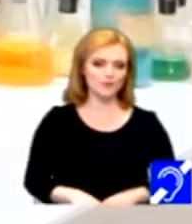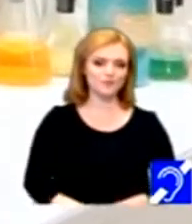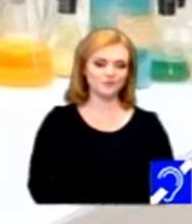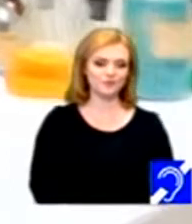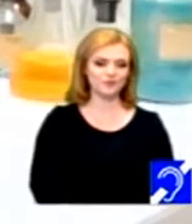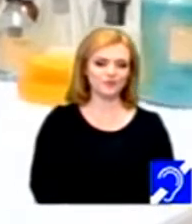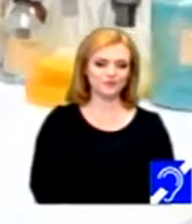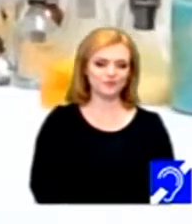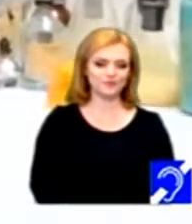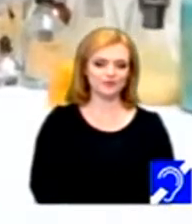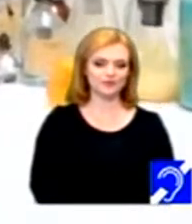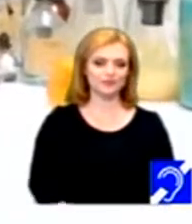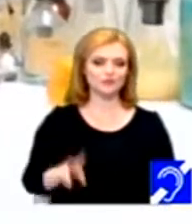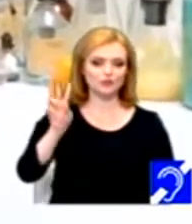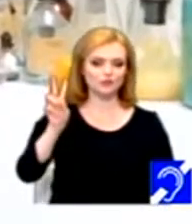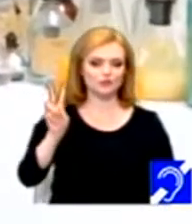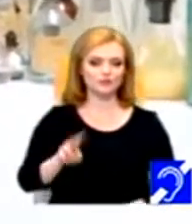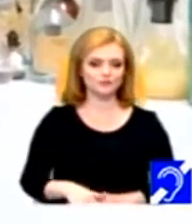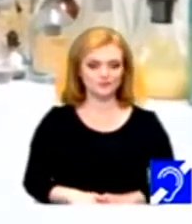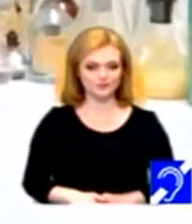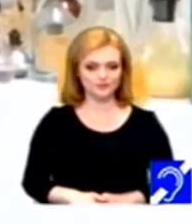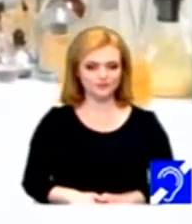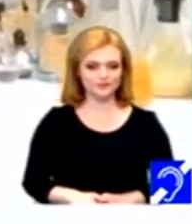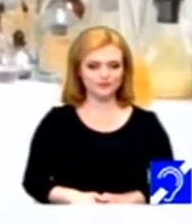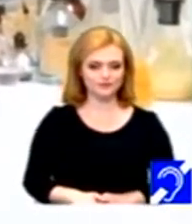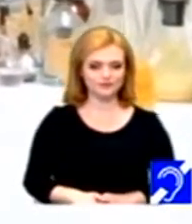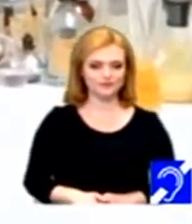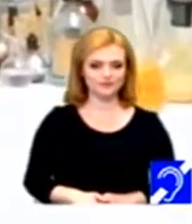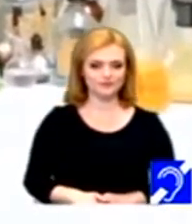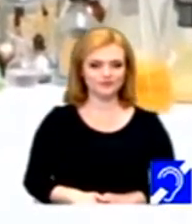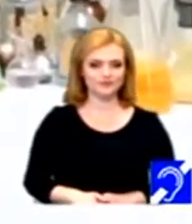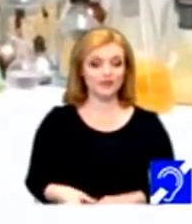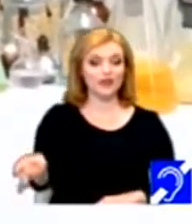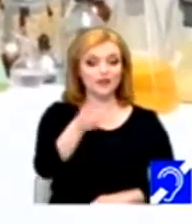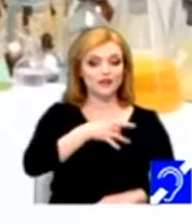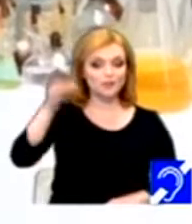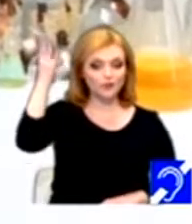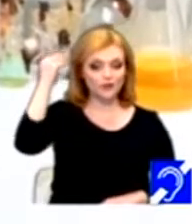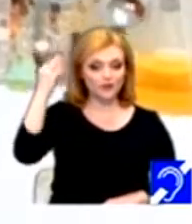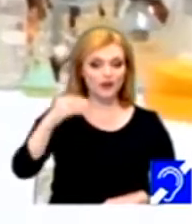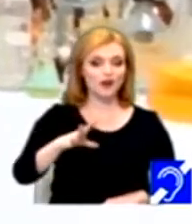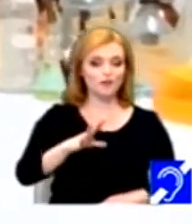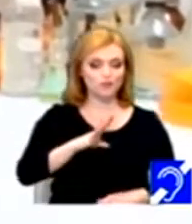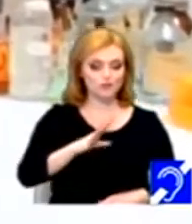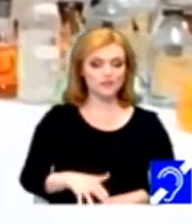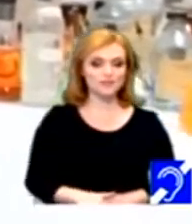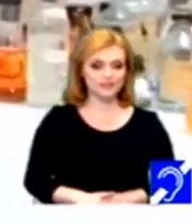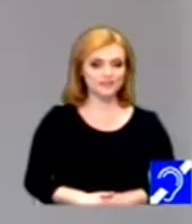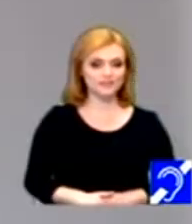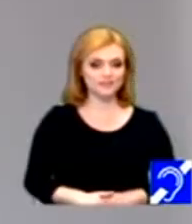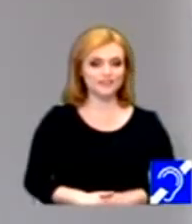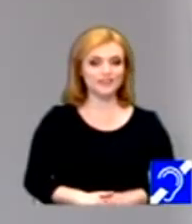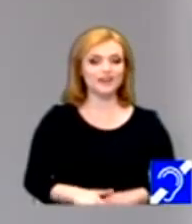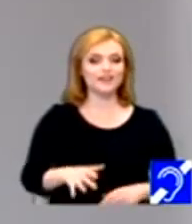toți rudele apropiate sunt la fel membri ai acestor domenii. Republica Republica Moldova a fost reprezentată la Olimpiadă